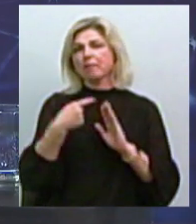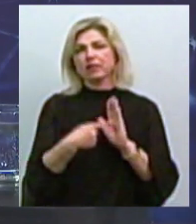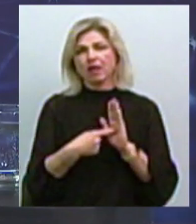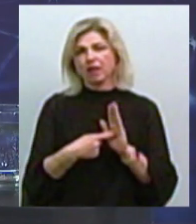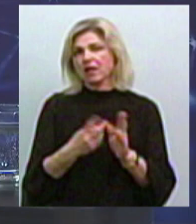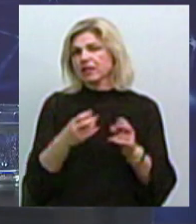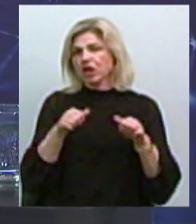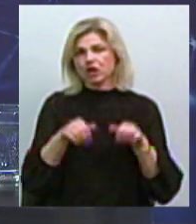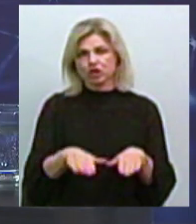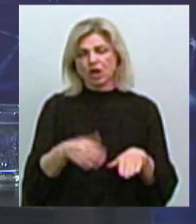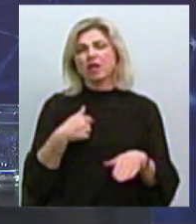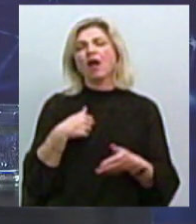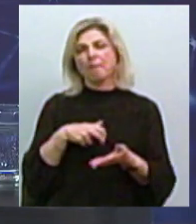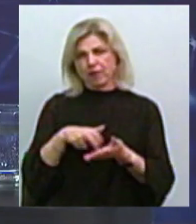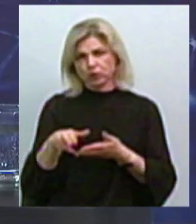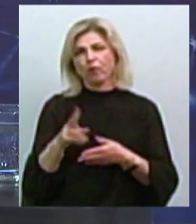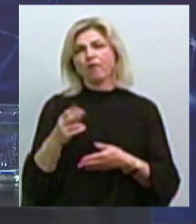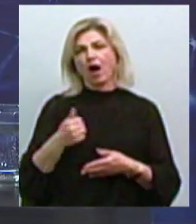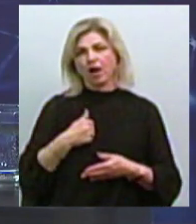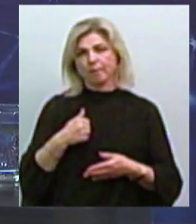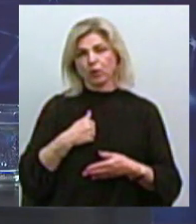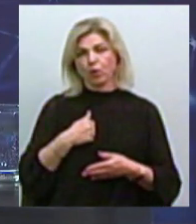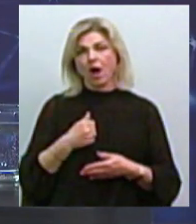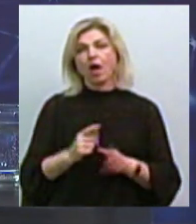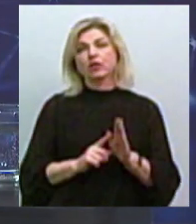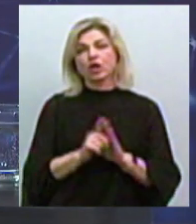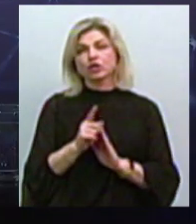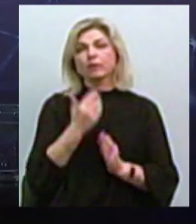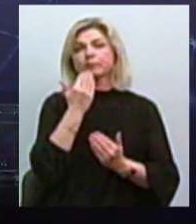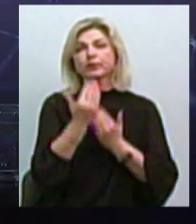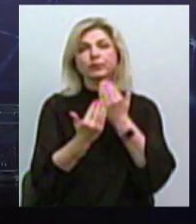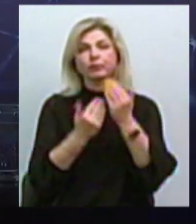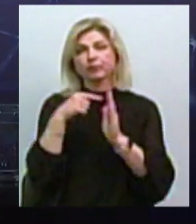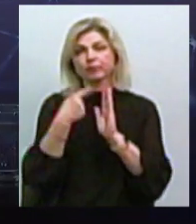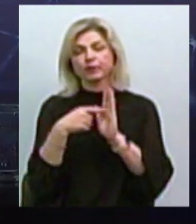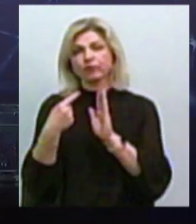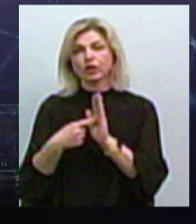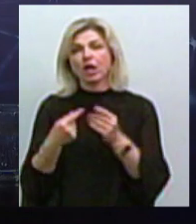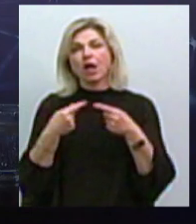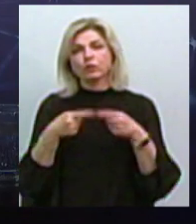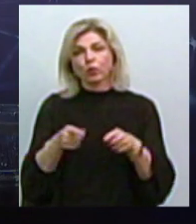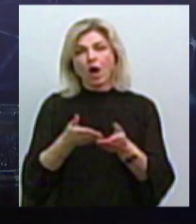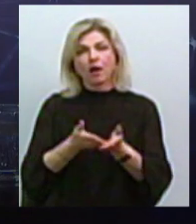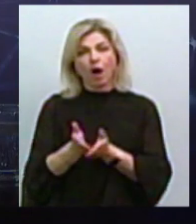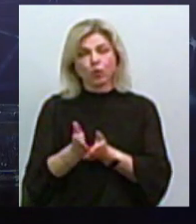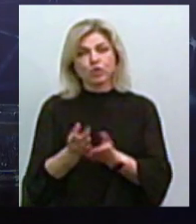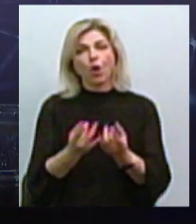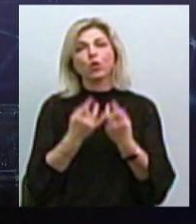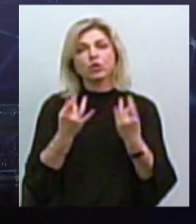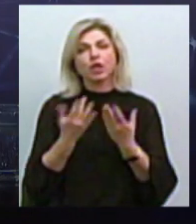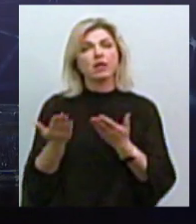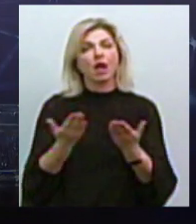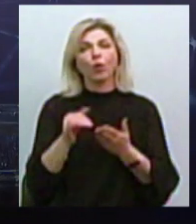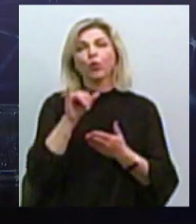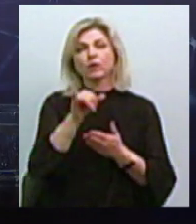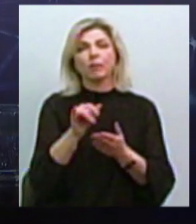я піду в армію. Все ж таки починаєш питання задавати в трошки іншому ракурсі. Розкажи, які в тебе є